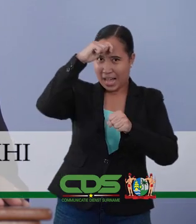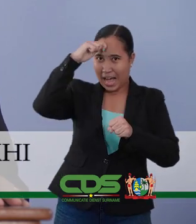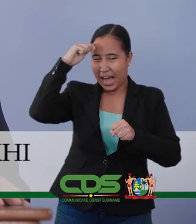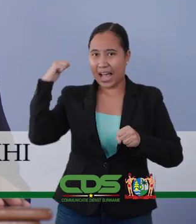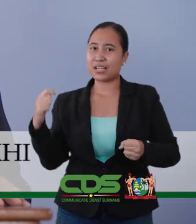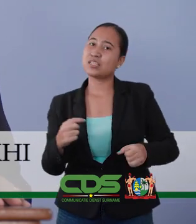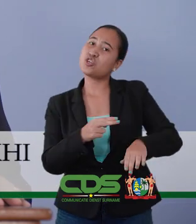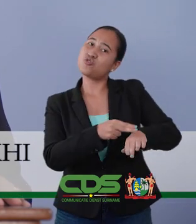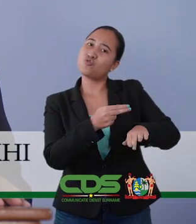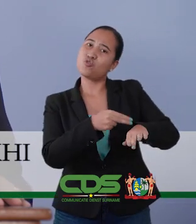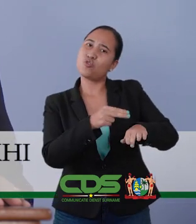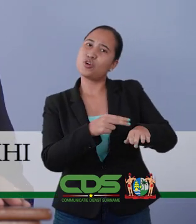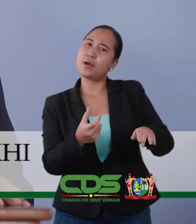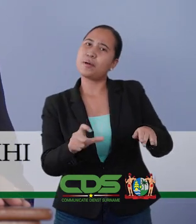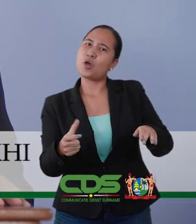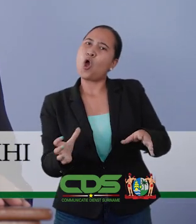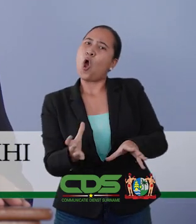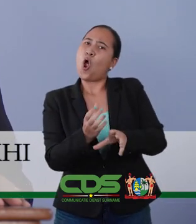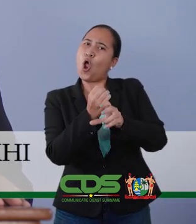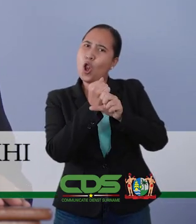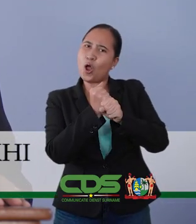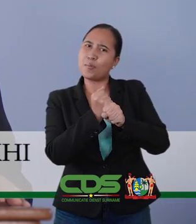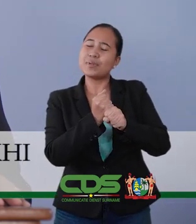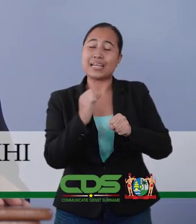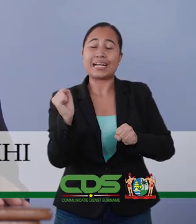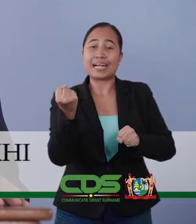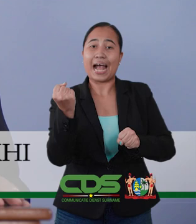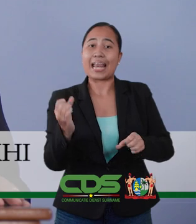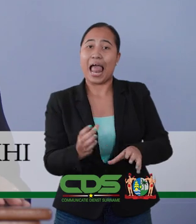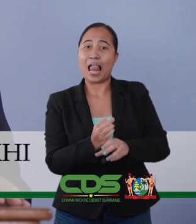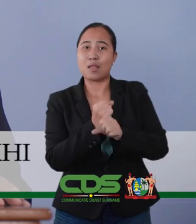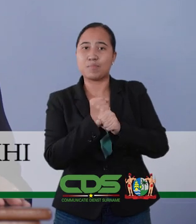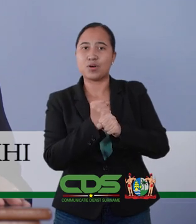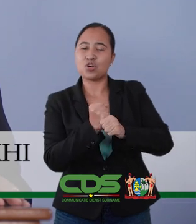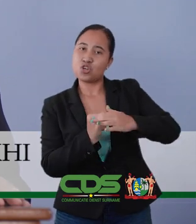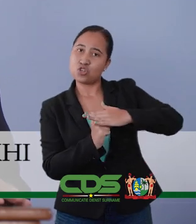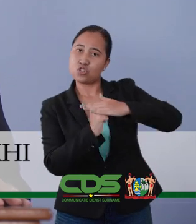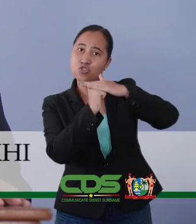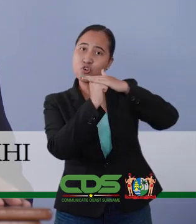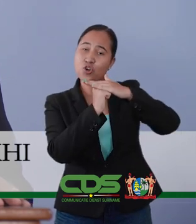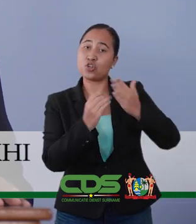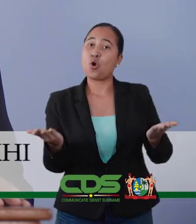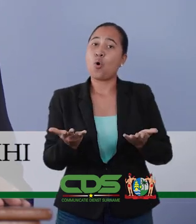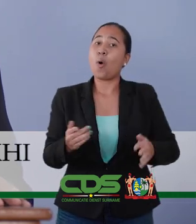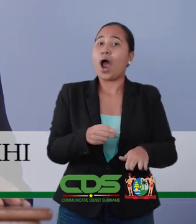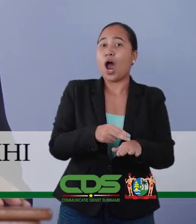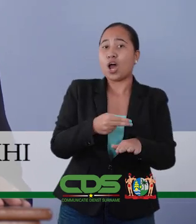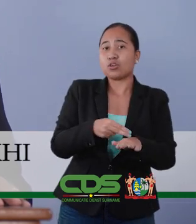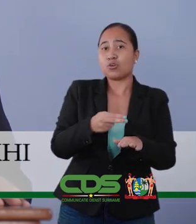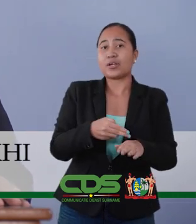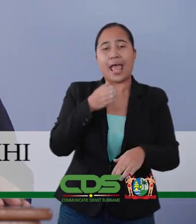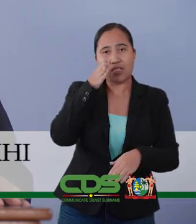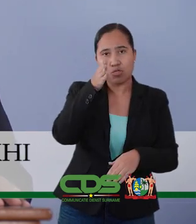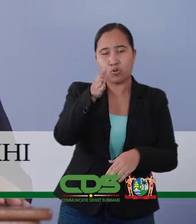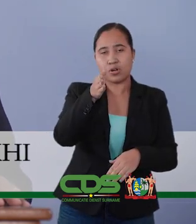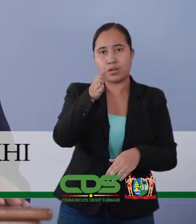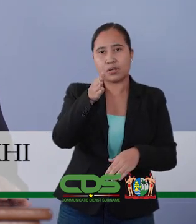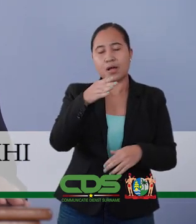nodige middelen die verlichtend kunnen werken. Steun wordt gegeven waar dat nodig is en doelmatig